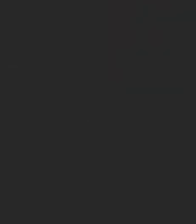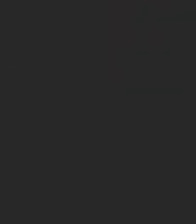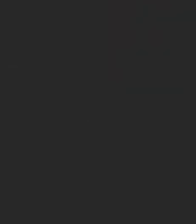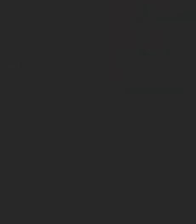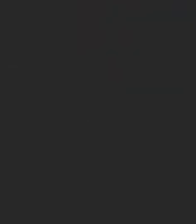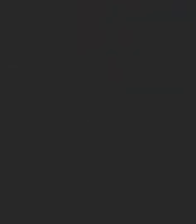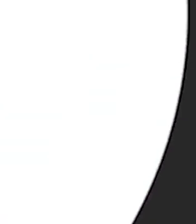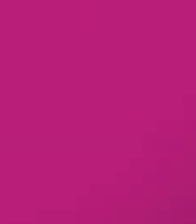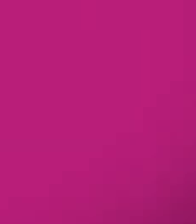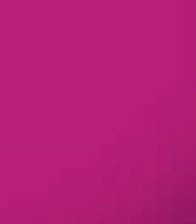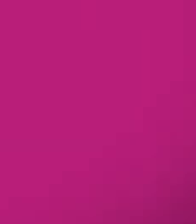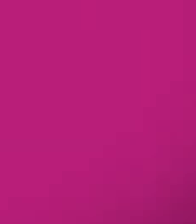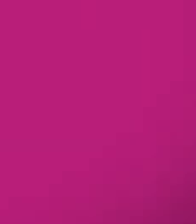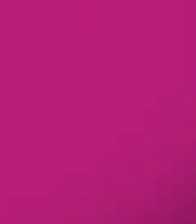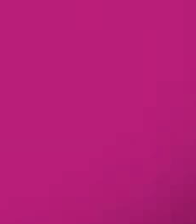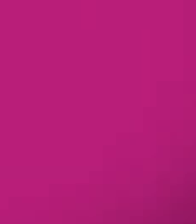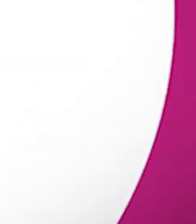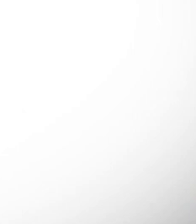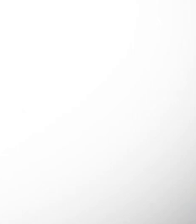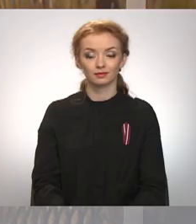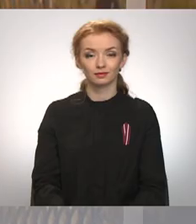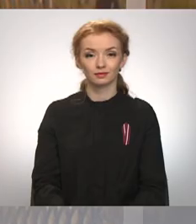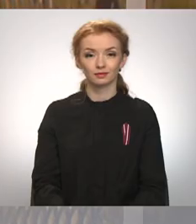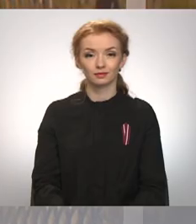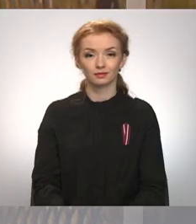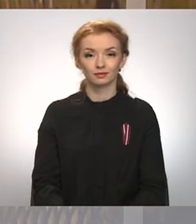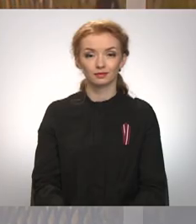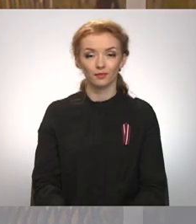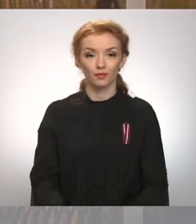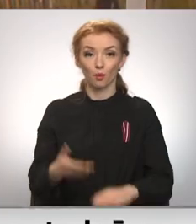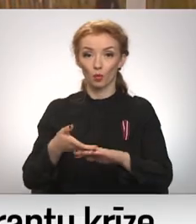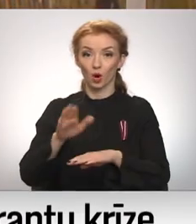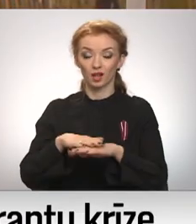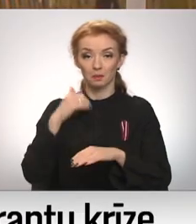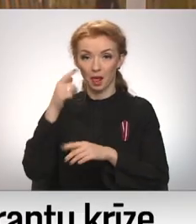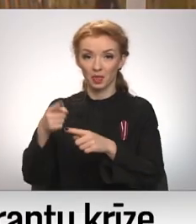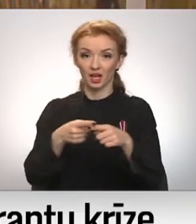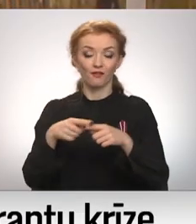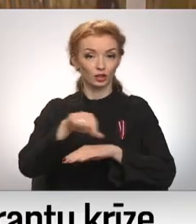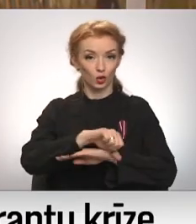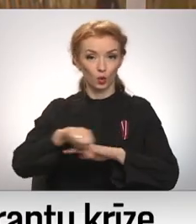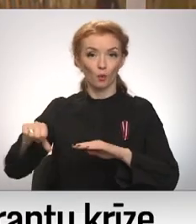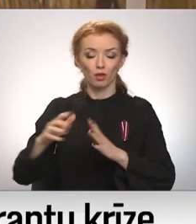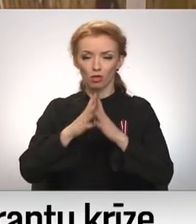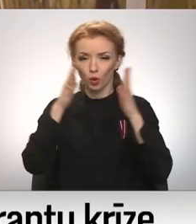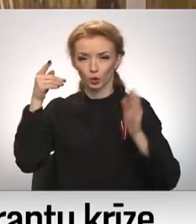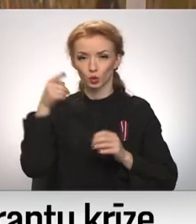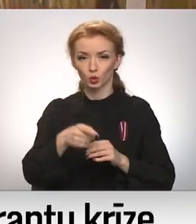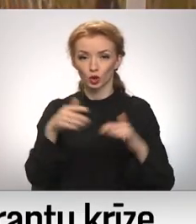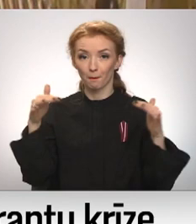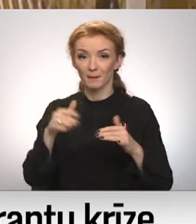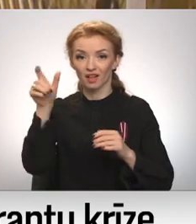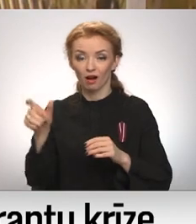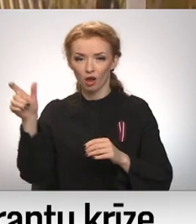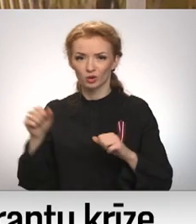Re, viss ēters ir te! Uz Polijas un Baltkrievijas robežas vairāki tūkstoši migrantu joprojām